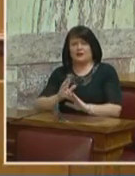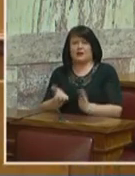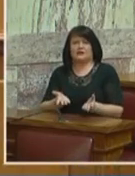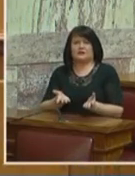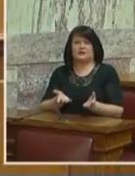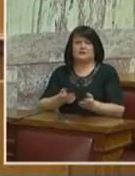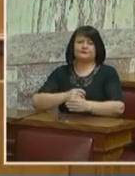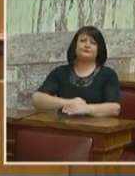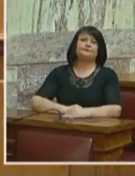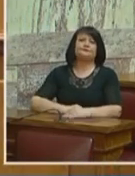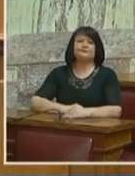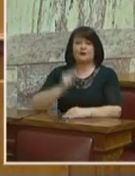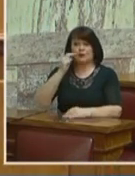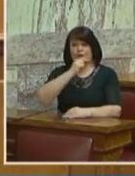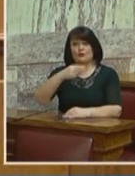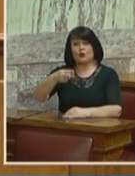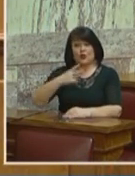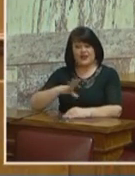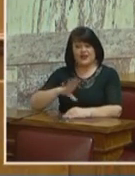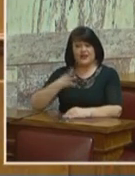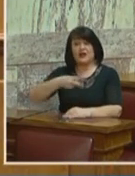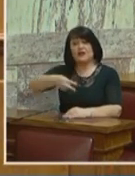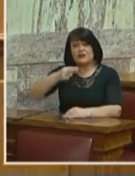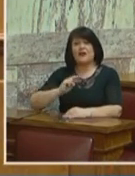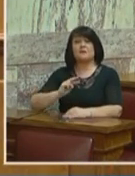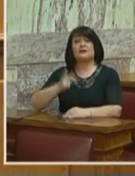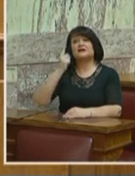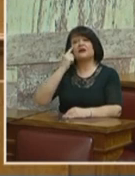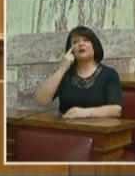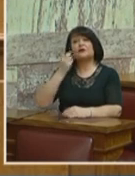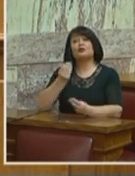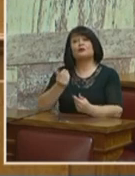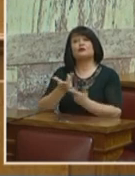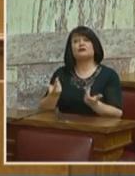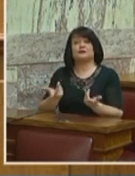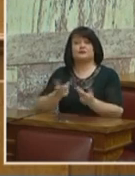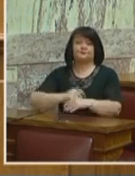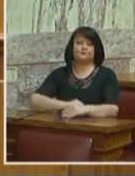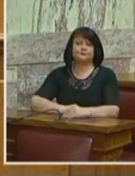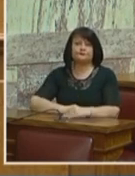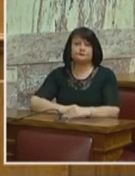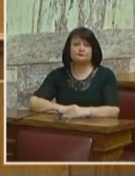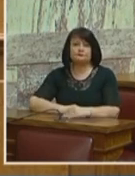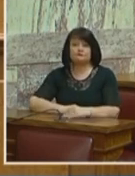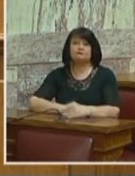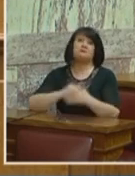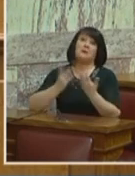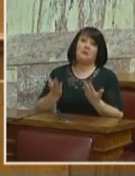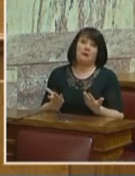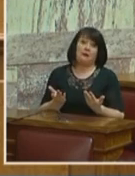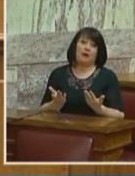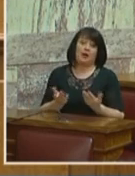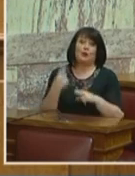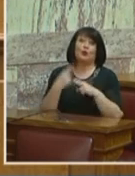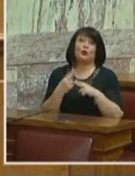θα απαντήσει και ο Πρωθυπουργός, θέλει ή δεν θέλει. Θα καταλάβετε σε λίγο και το πώς. Είναι εξίσου όμως, εξίσου